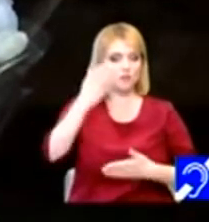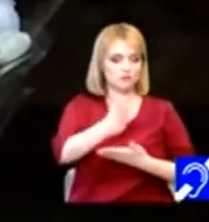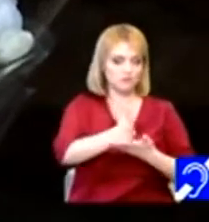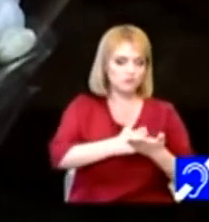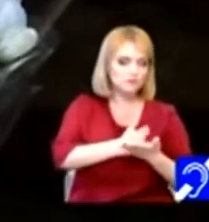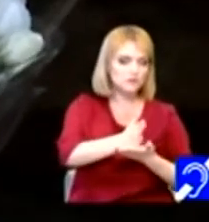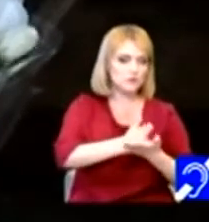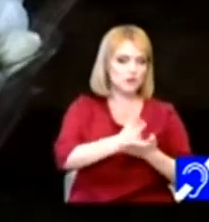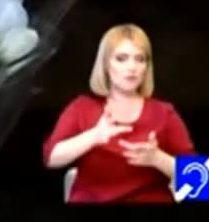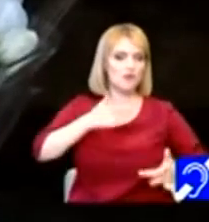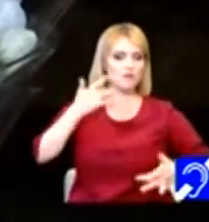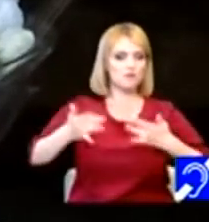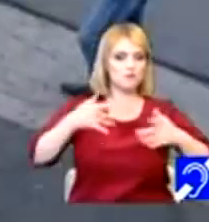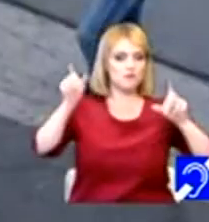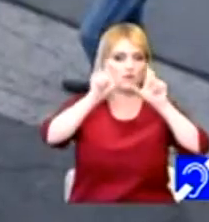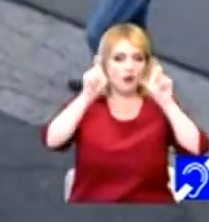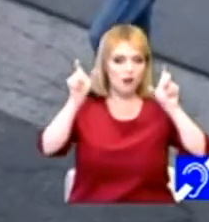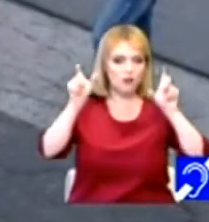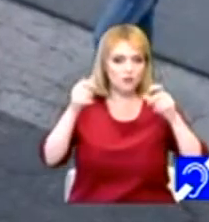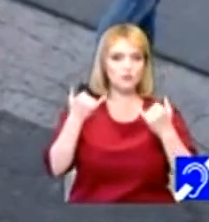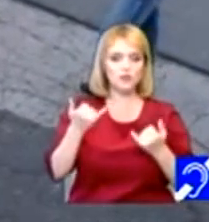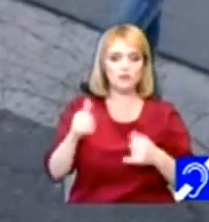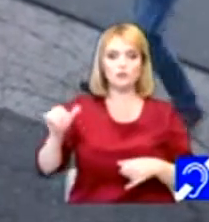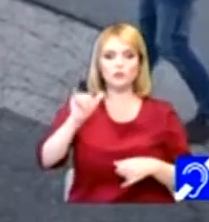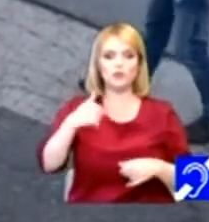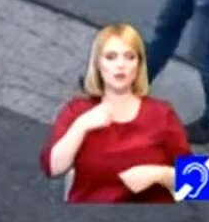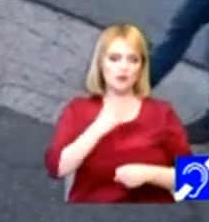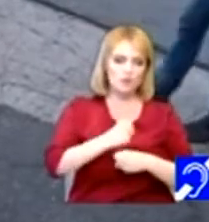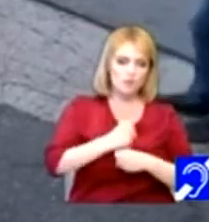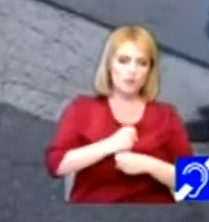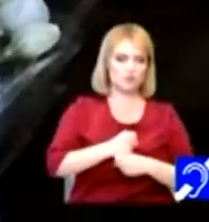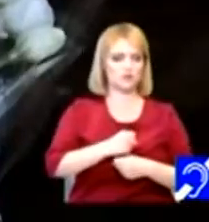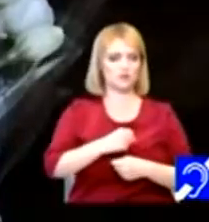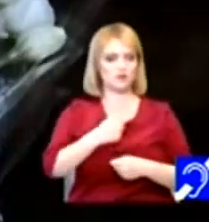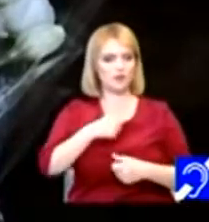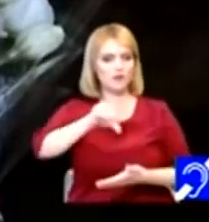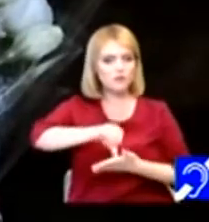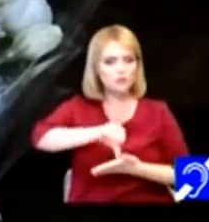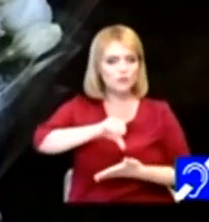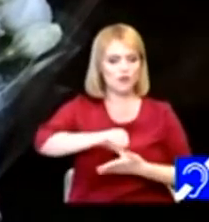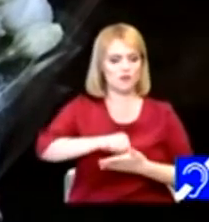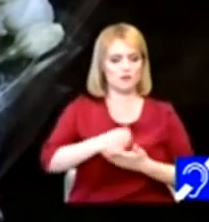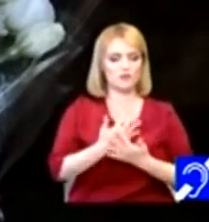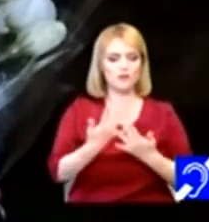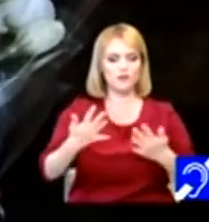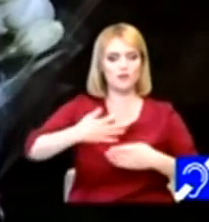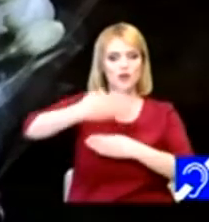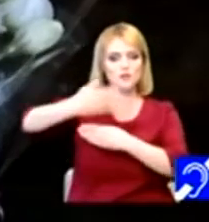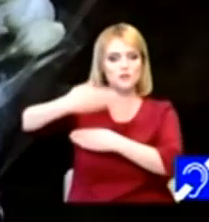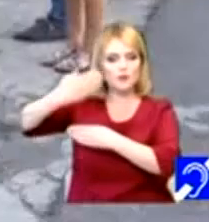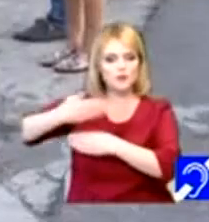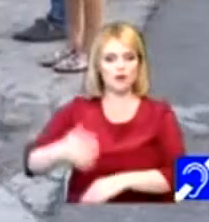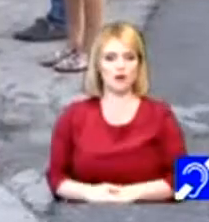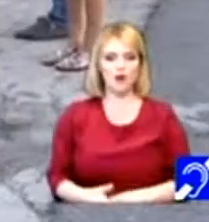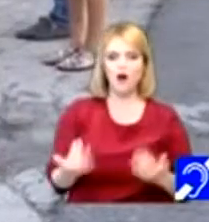sunt aruncate în veceu. Am lucrat în multe spectacole și acum am rămas pusă la